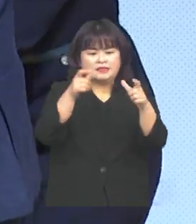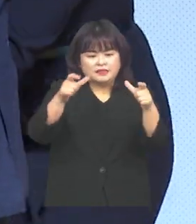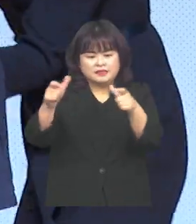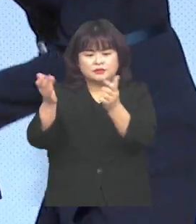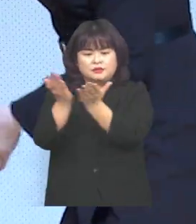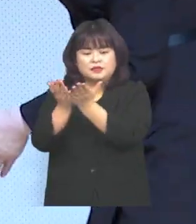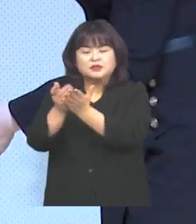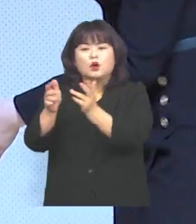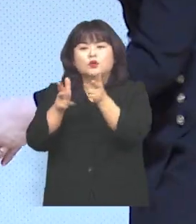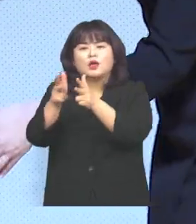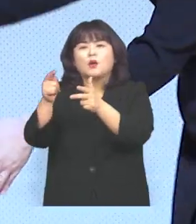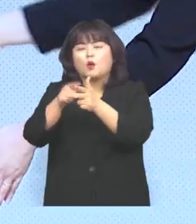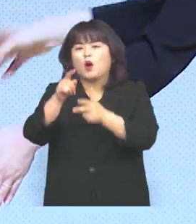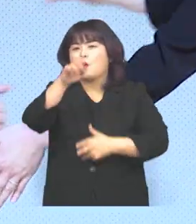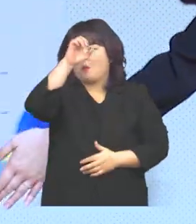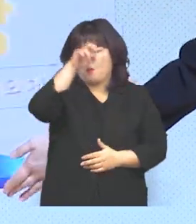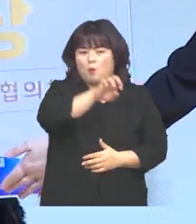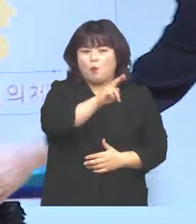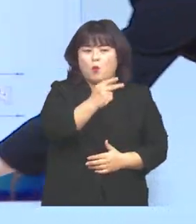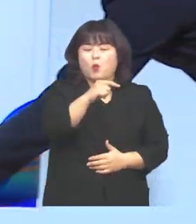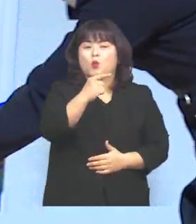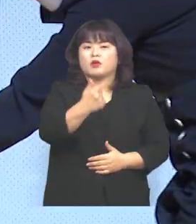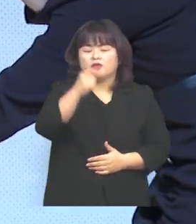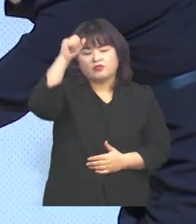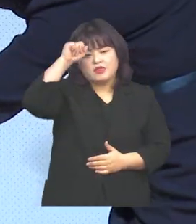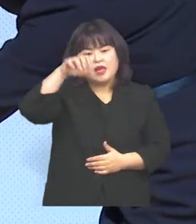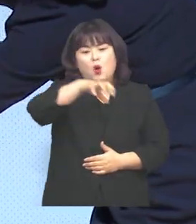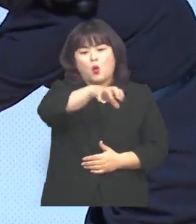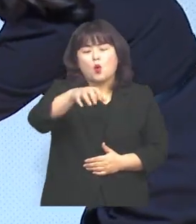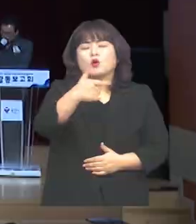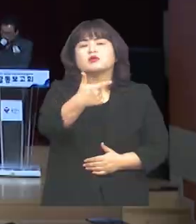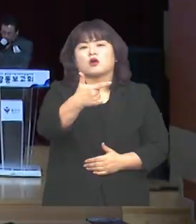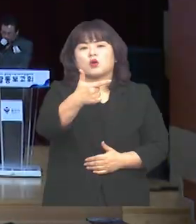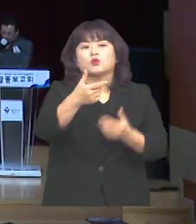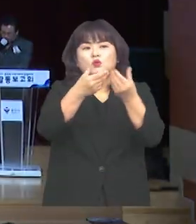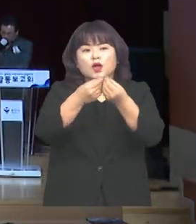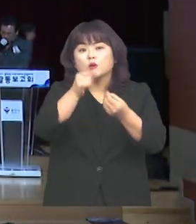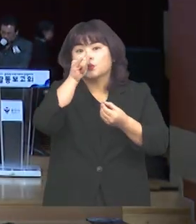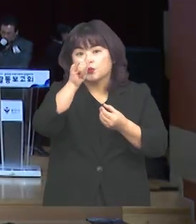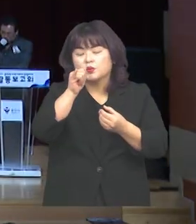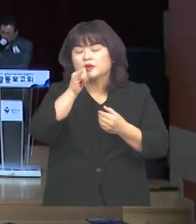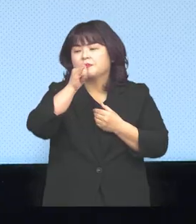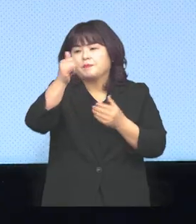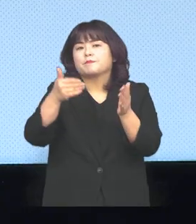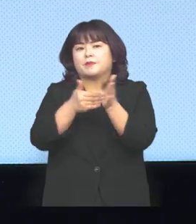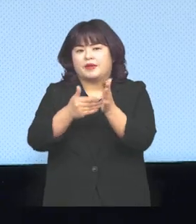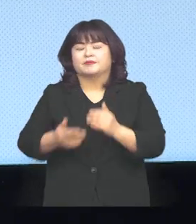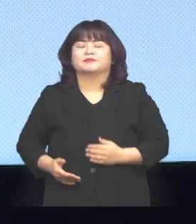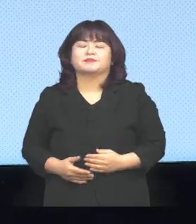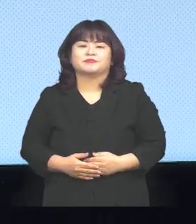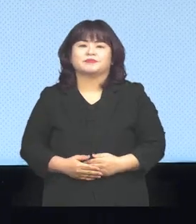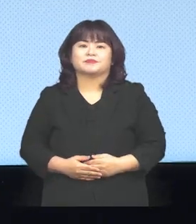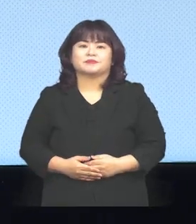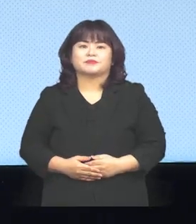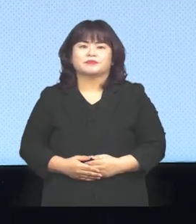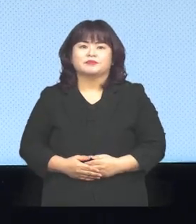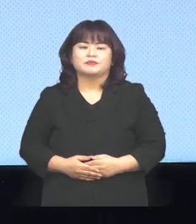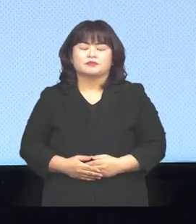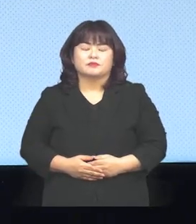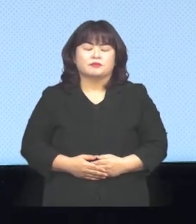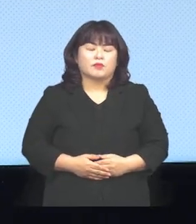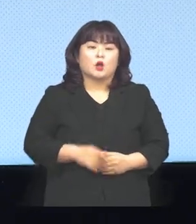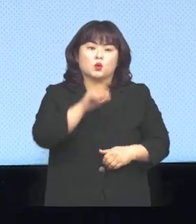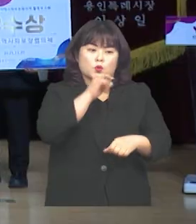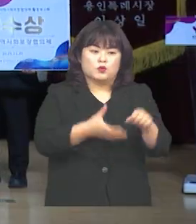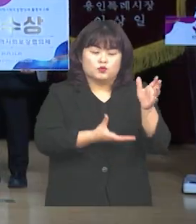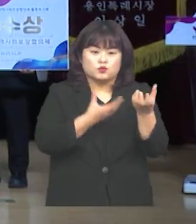사업을 운영해온 모현읍, 신갈동 등 6곳을 특화 사업 우수 사례로 선정해 표창을 전달했습니다.